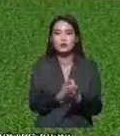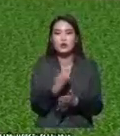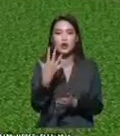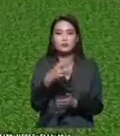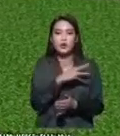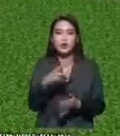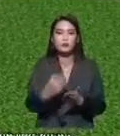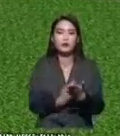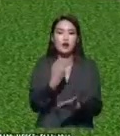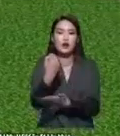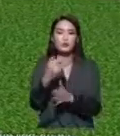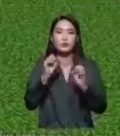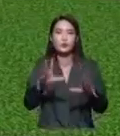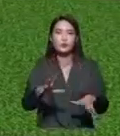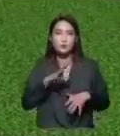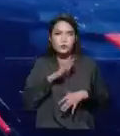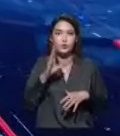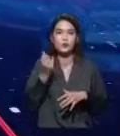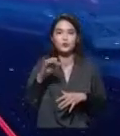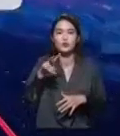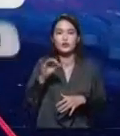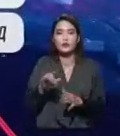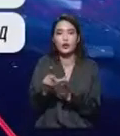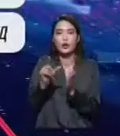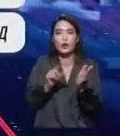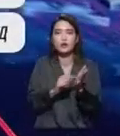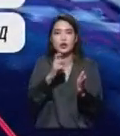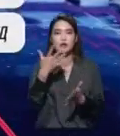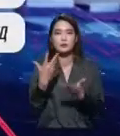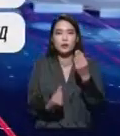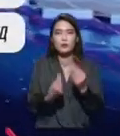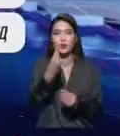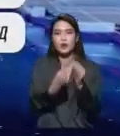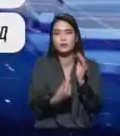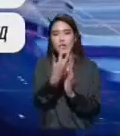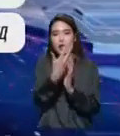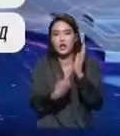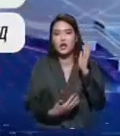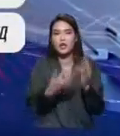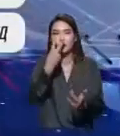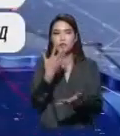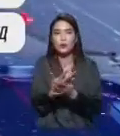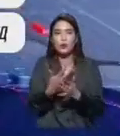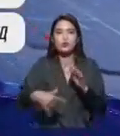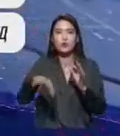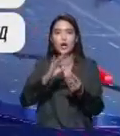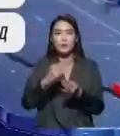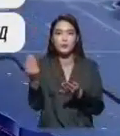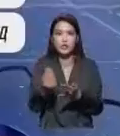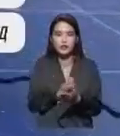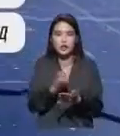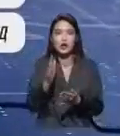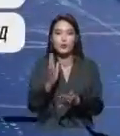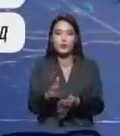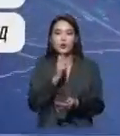сонда 5 миллион теңге сіздікі болуы мүмкін. Винлайн қосымшасының X5 бөліміне кіріп, экранда көрсетілген ойындардың нәтижесін